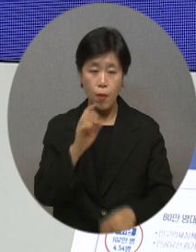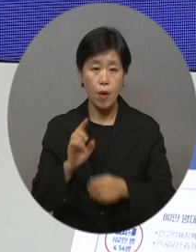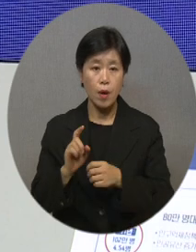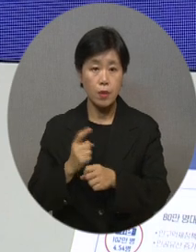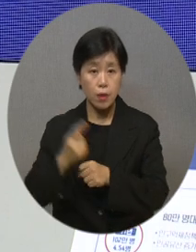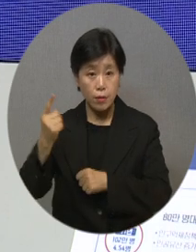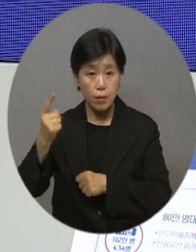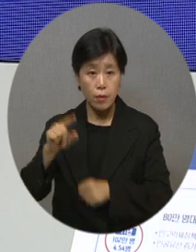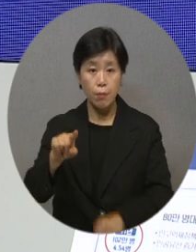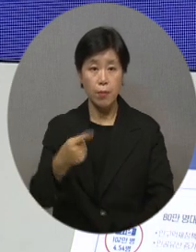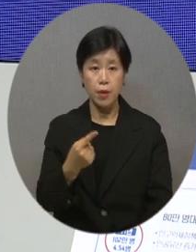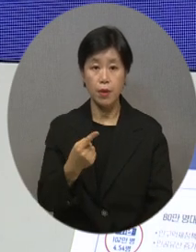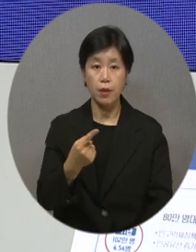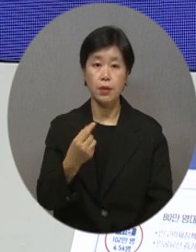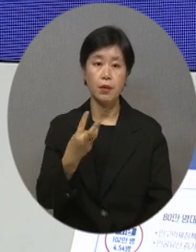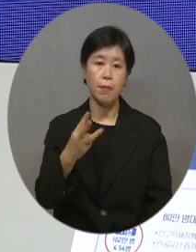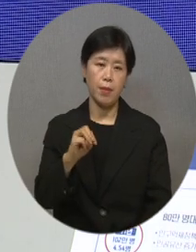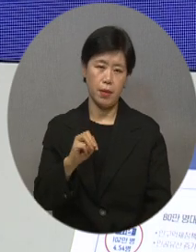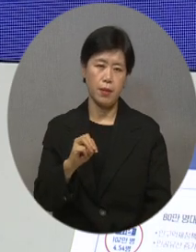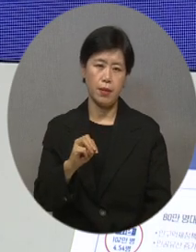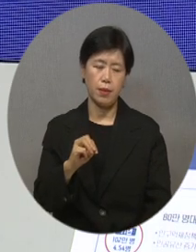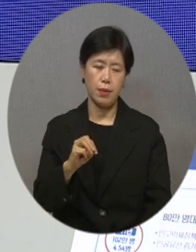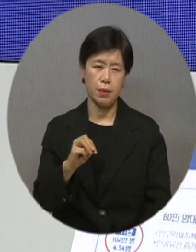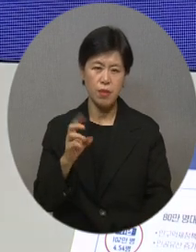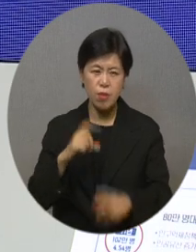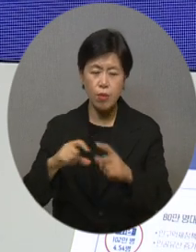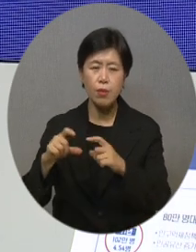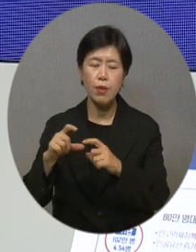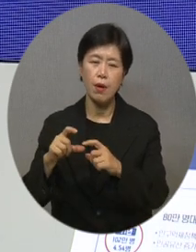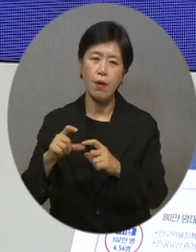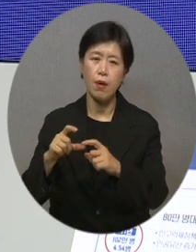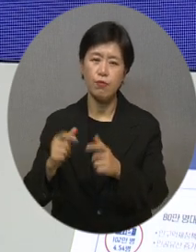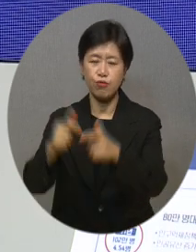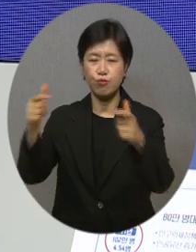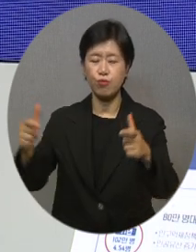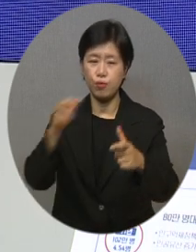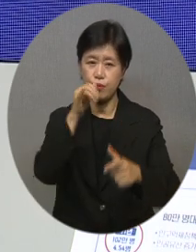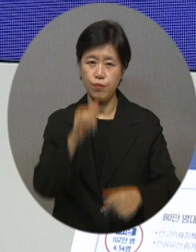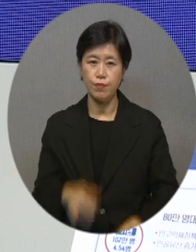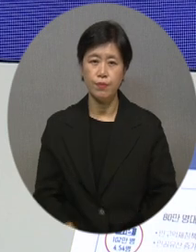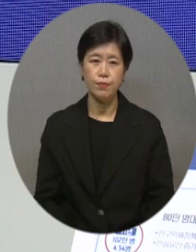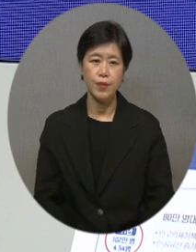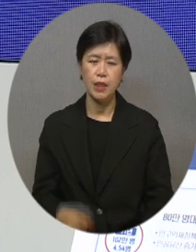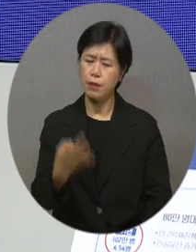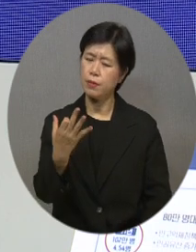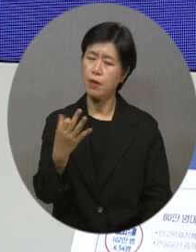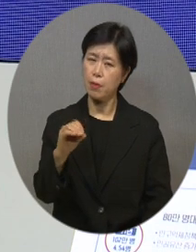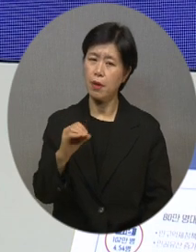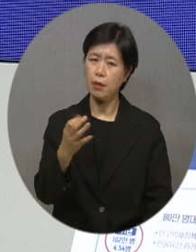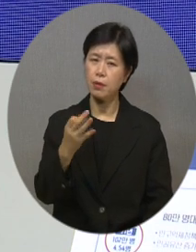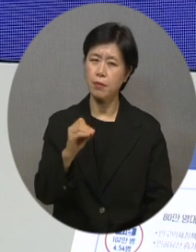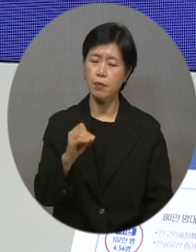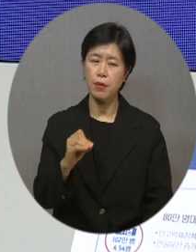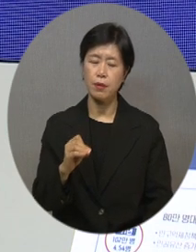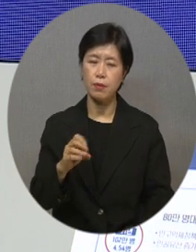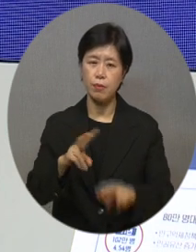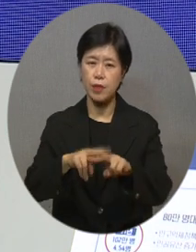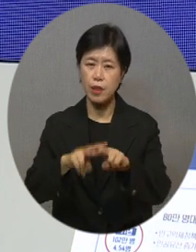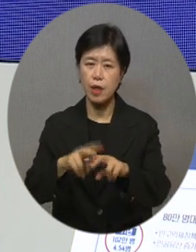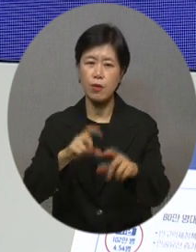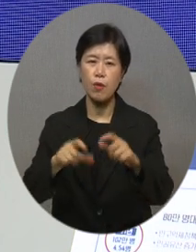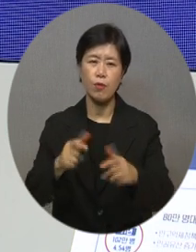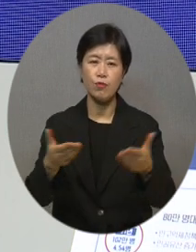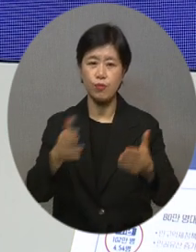103만 개로 14만 7천 개의 일자리가 늘게 되어 있습니다. 이 중에서 여러 가지 일자리가 있는데요. 첫